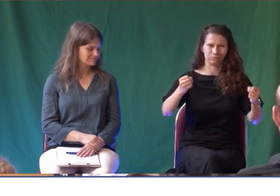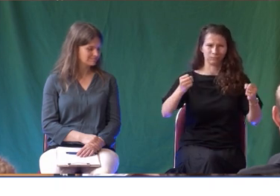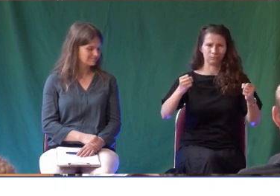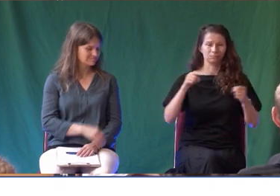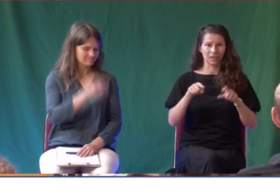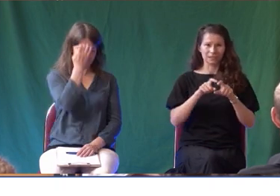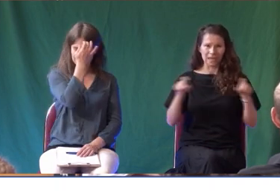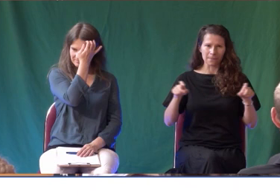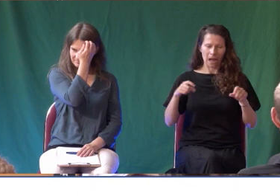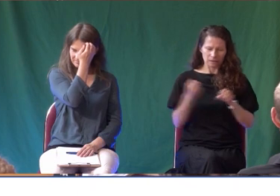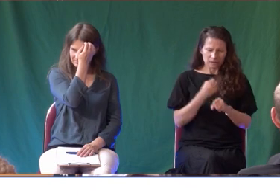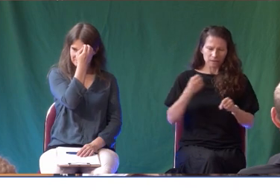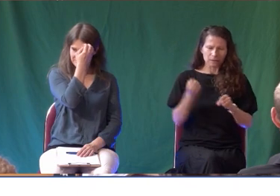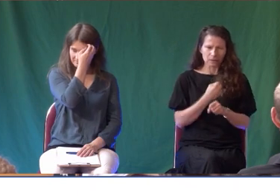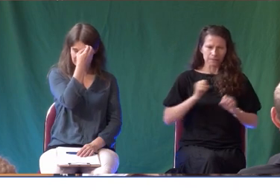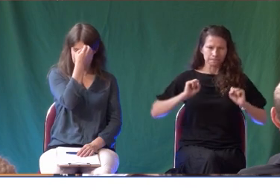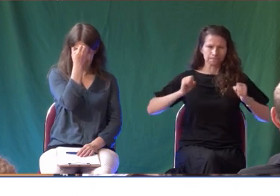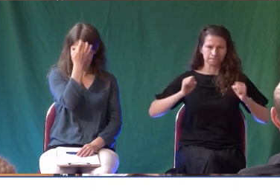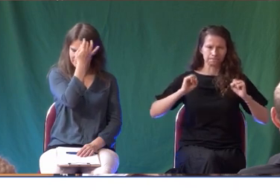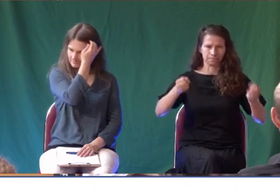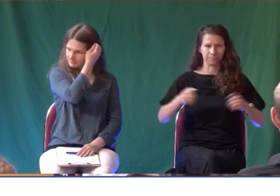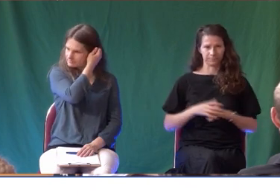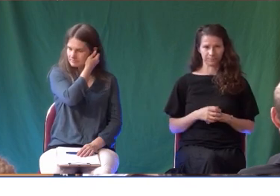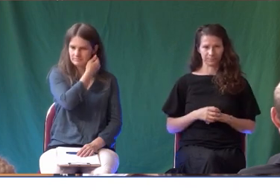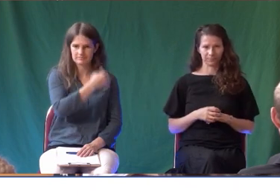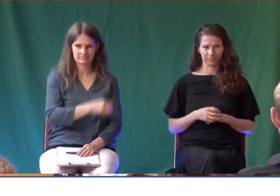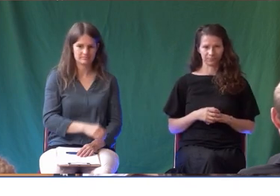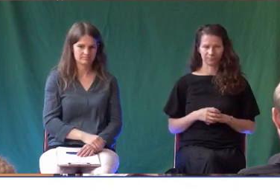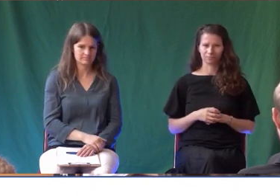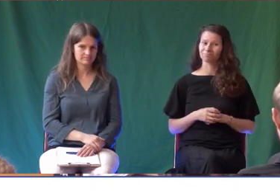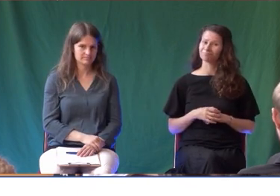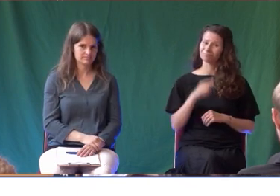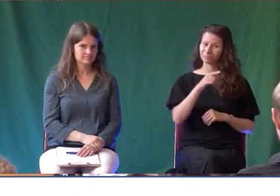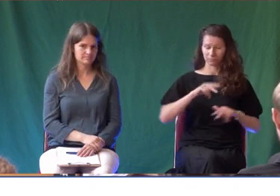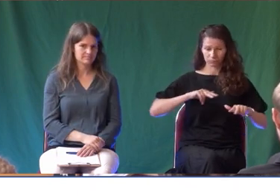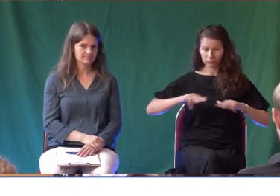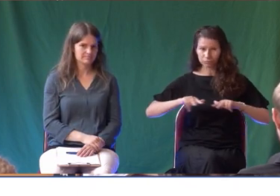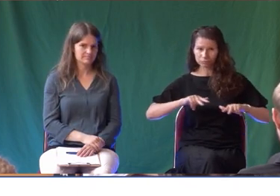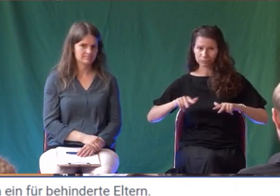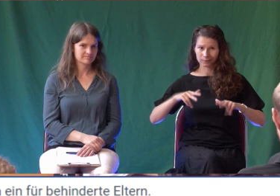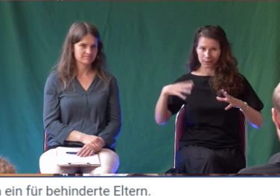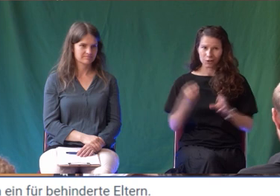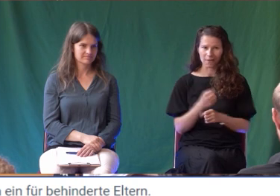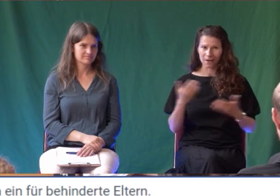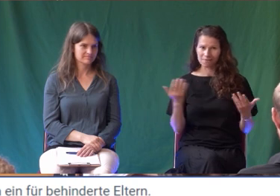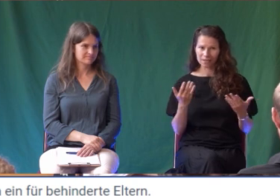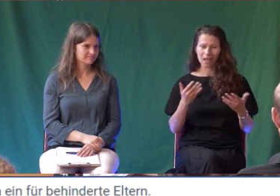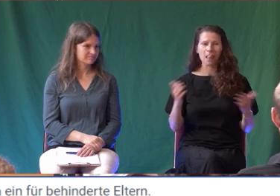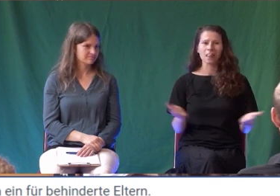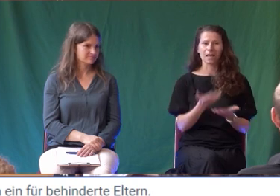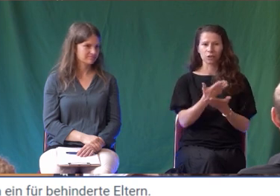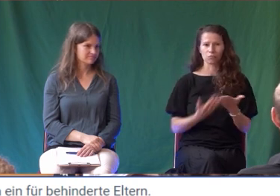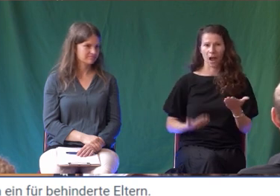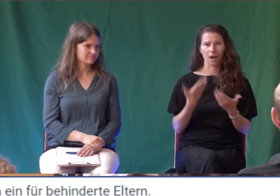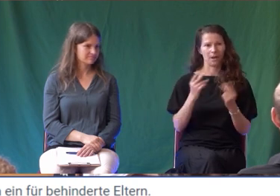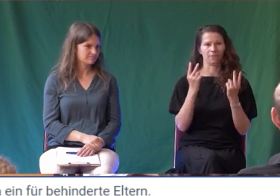vorangetrieben sie haben auch dafür gesorgt dass die leichte Sprache immer wichtiger geworden ist